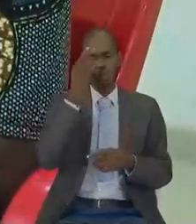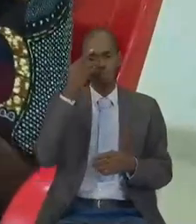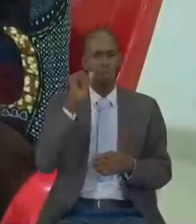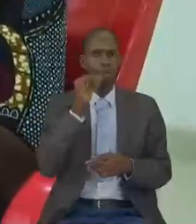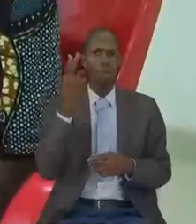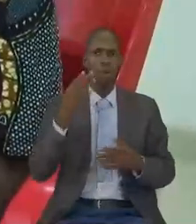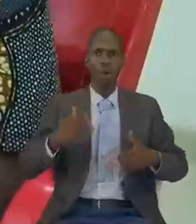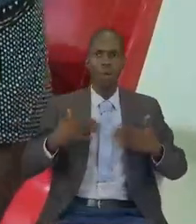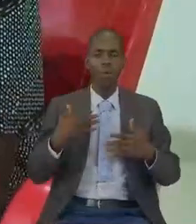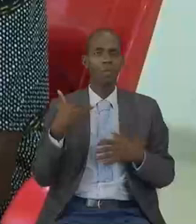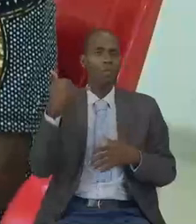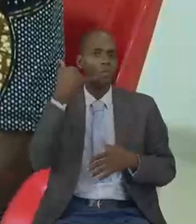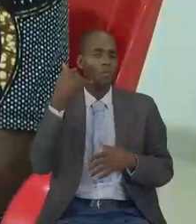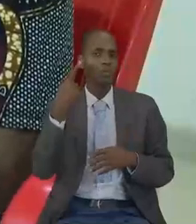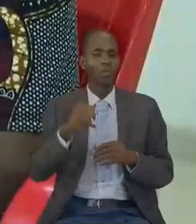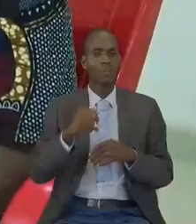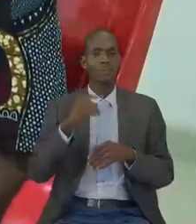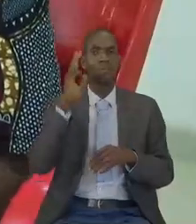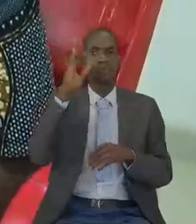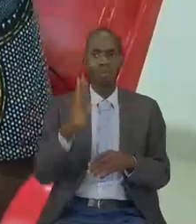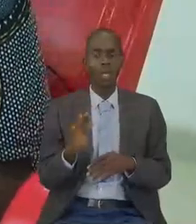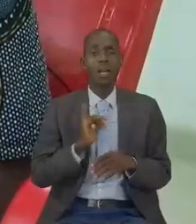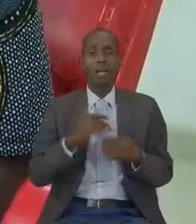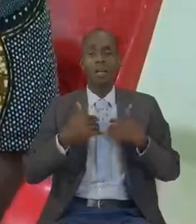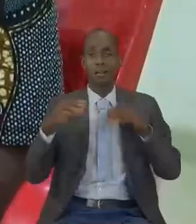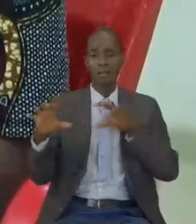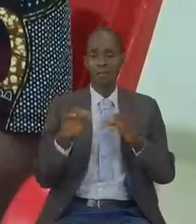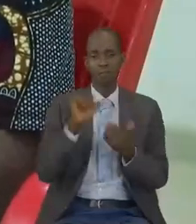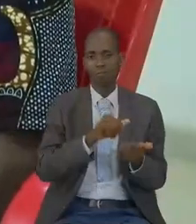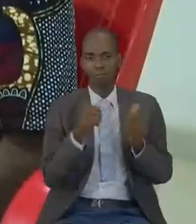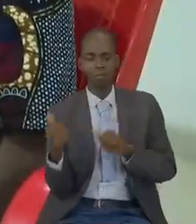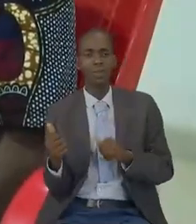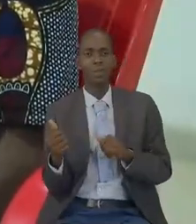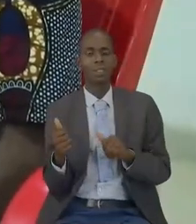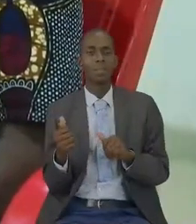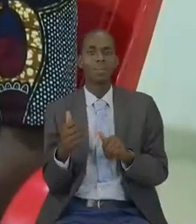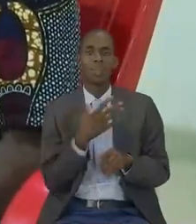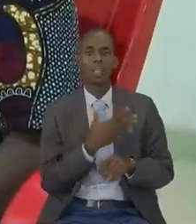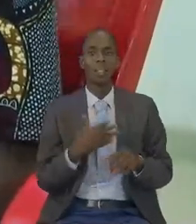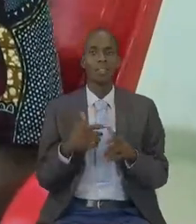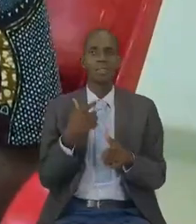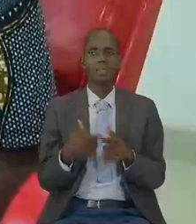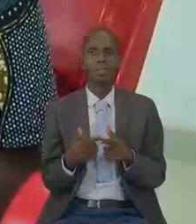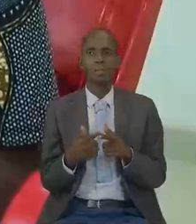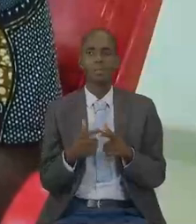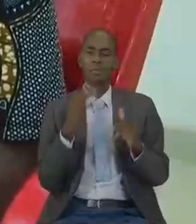C'est la joie de mon salut. J'étais contente. J'ai appelé mon pasteur, je lui ai expliqué que j'ai fait mon baptême. Je suis contente.